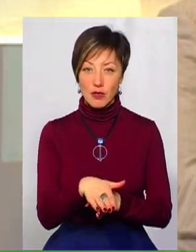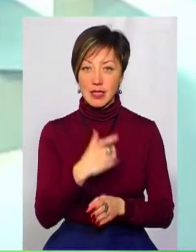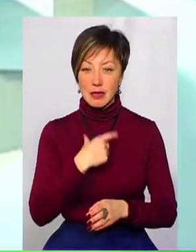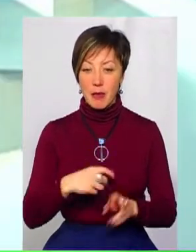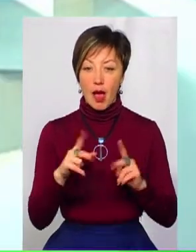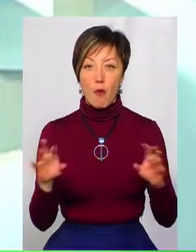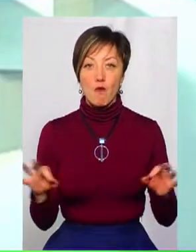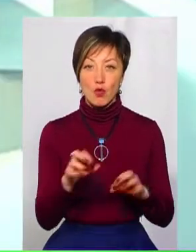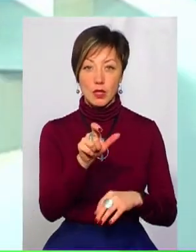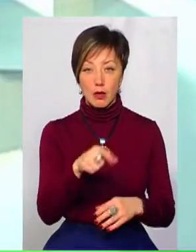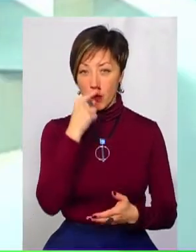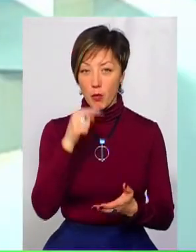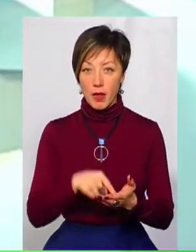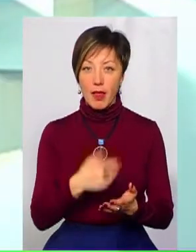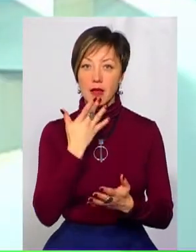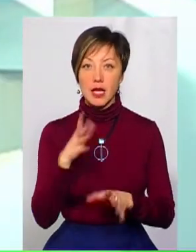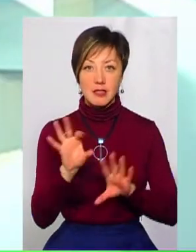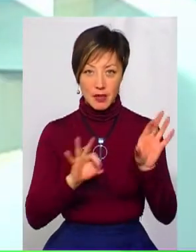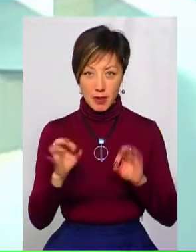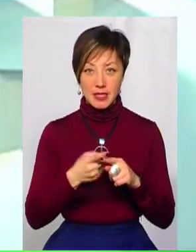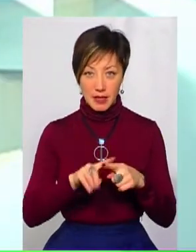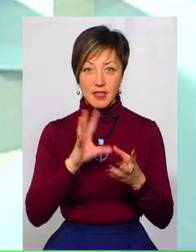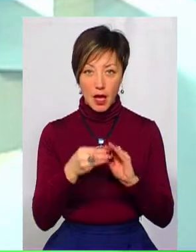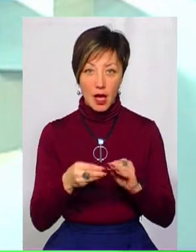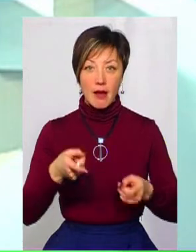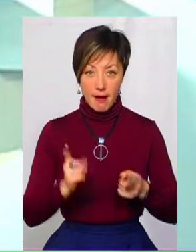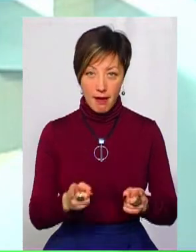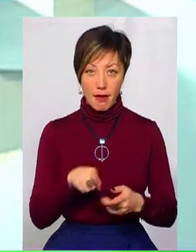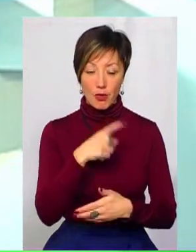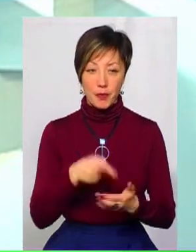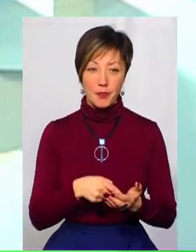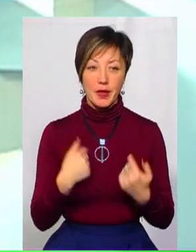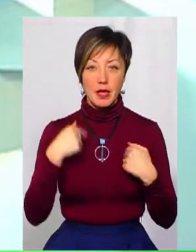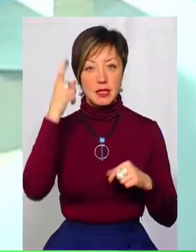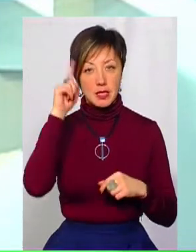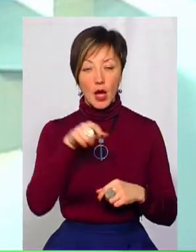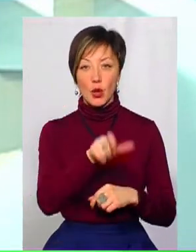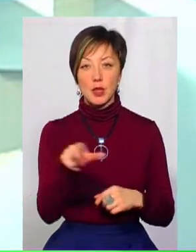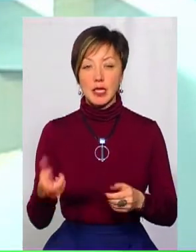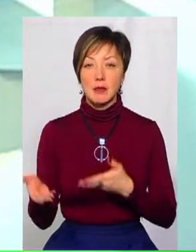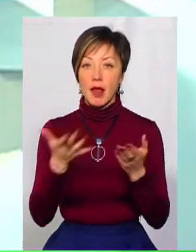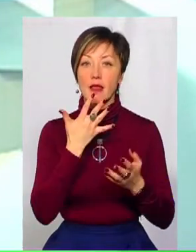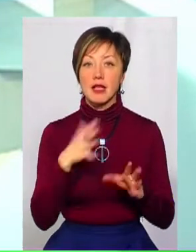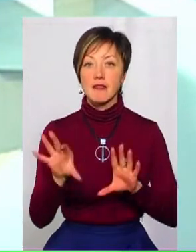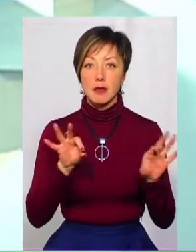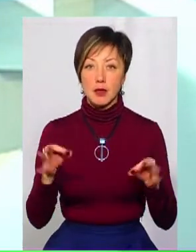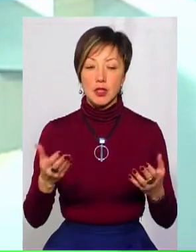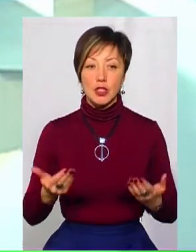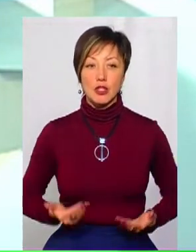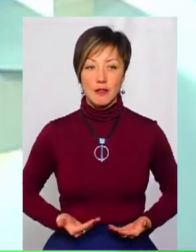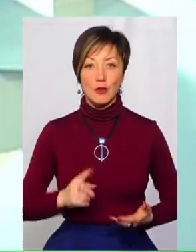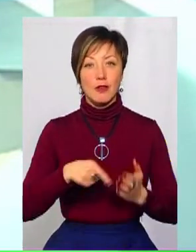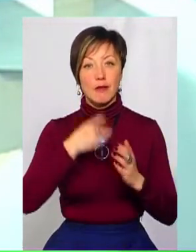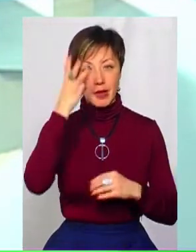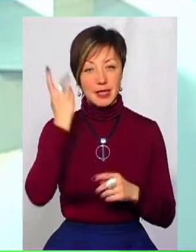у Хмельницькому, і попасти на Нацвідбір? Це взагалі реально? Я знаю людей, яких запрошували на Нацвідбір, які живуть музиканти у